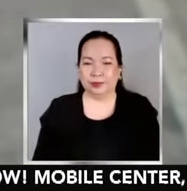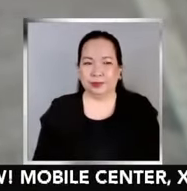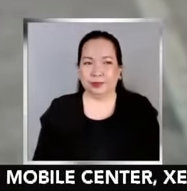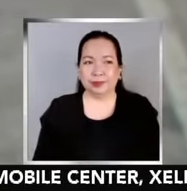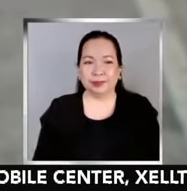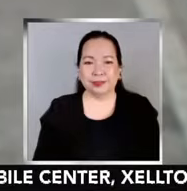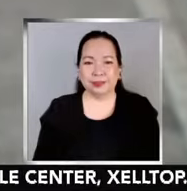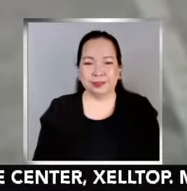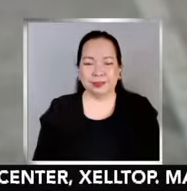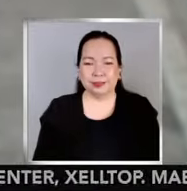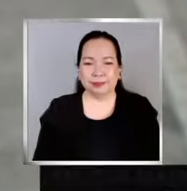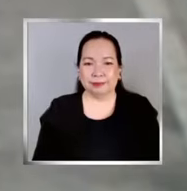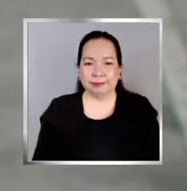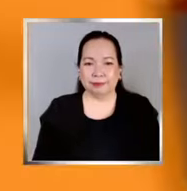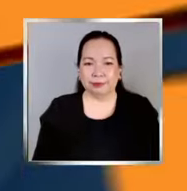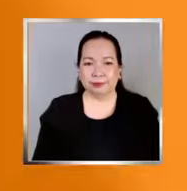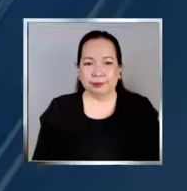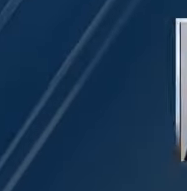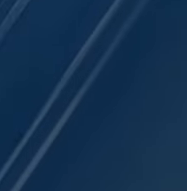oras.